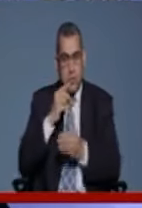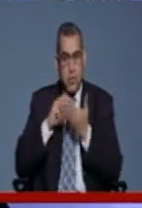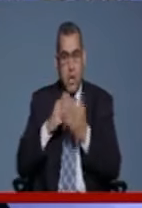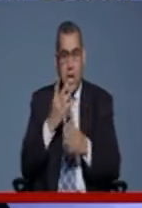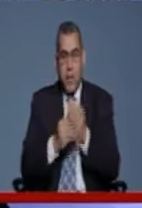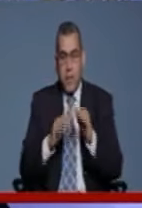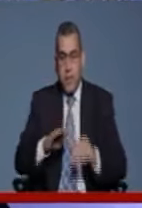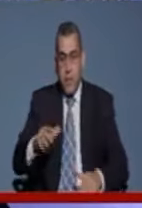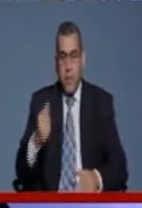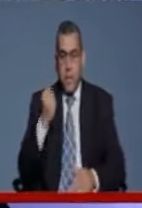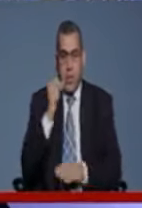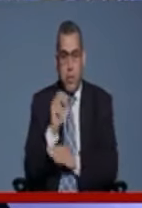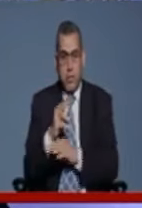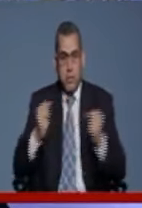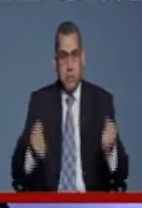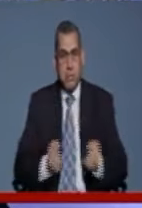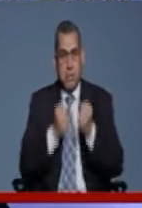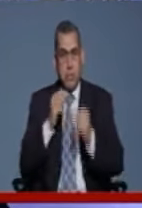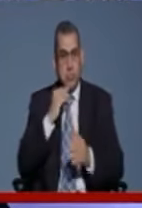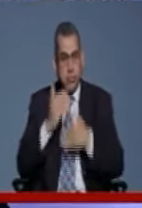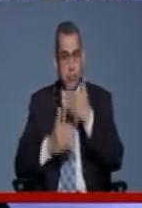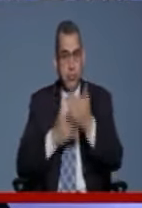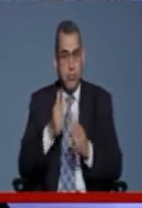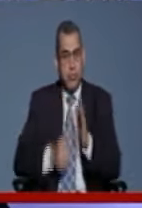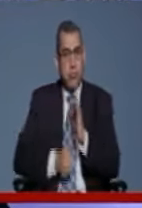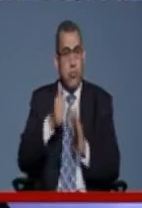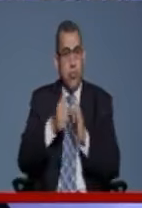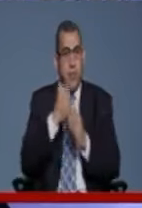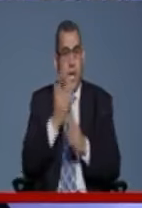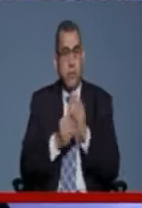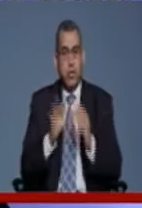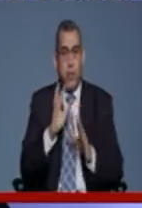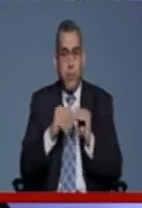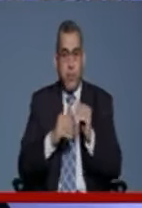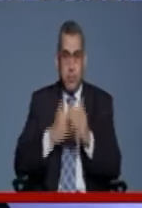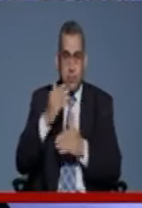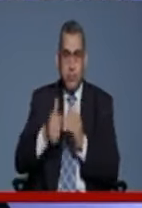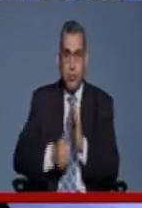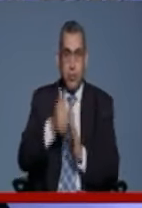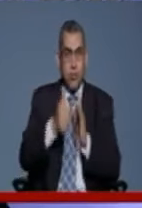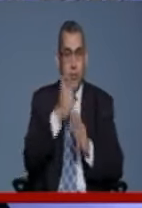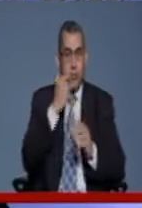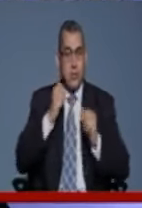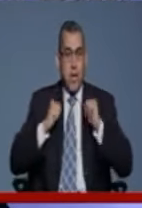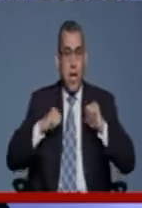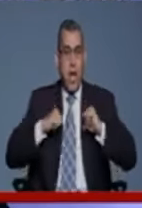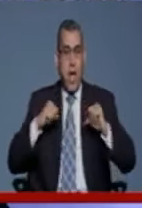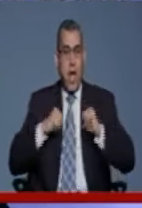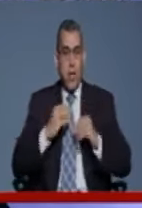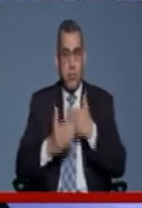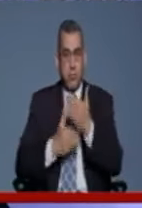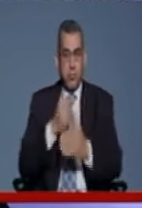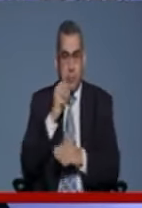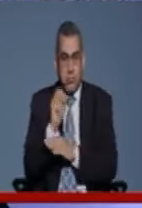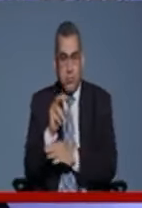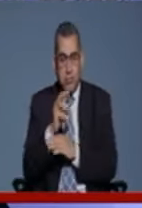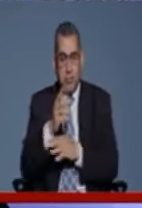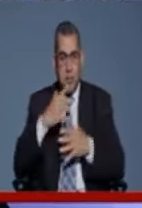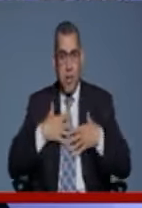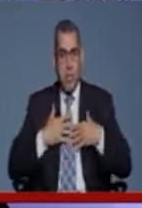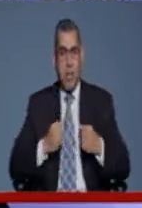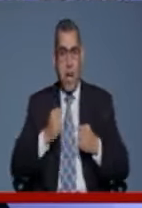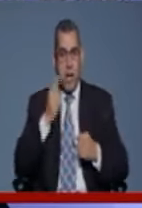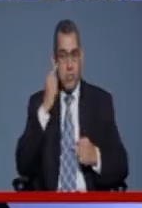البطولات التي سطرتها تضحيات أبناء الشعب المصري العظيم لغرس قيم التضحية والفداء في